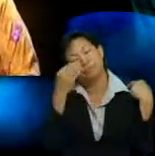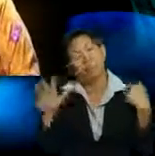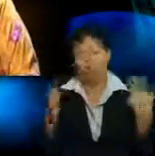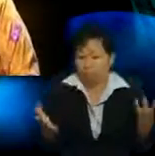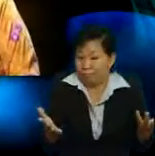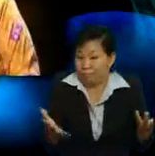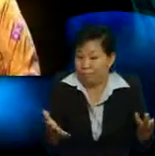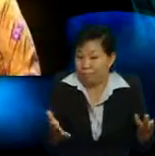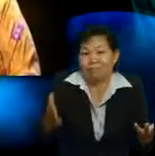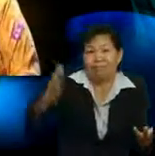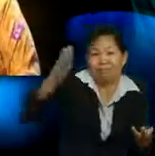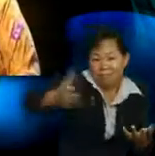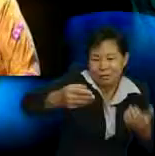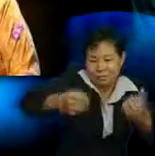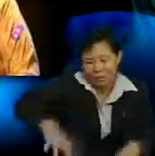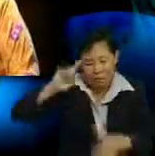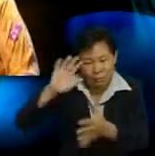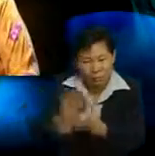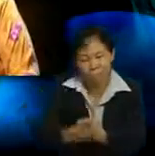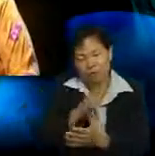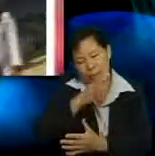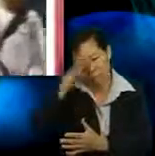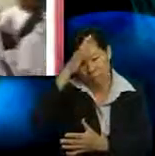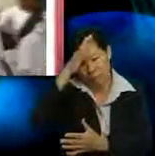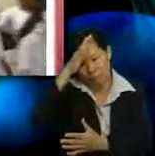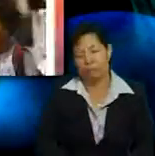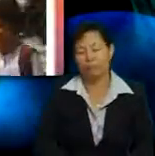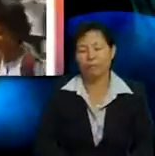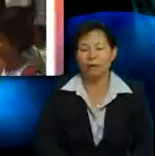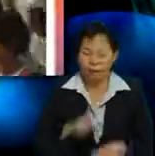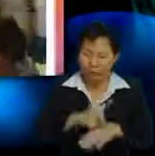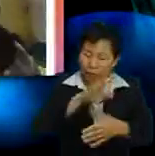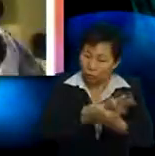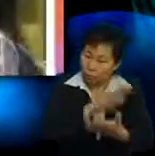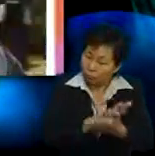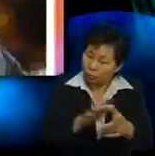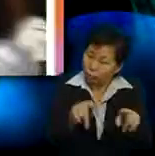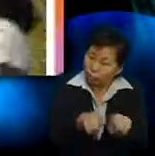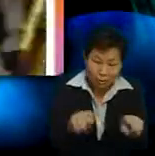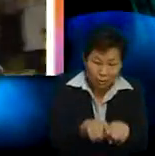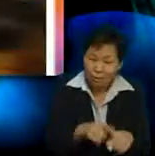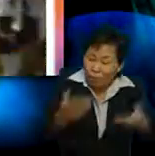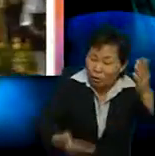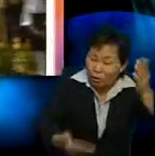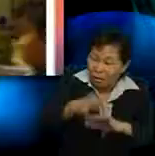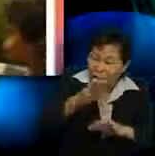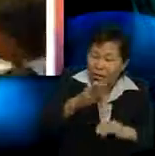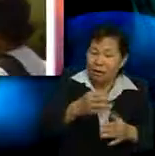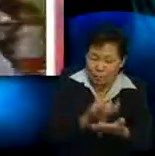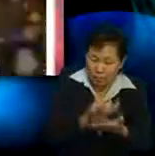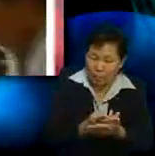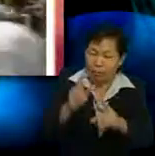maka kamu akan kehilangan kepercayaan ibu dan bapa. Di sekolah juga, kamu mungkin dilantik sebagai